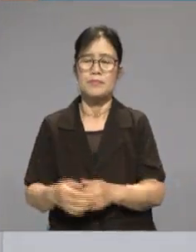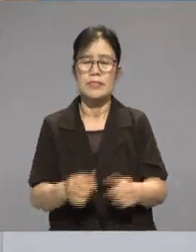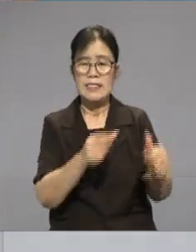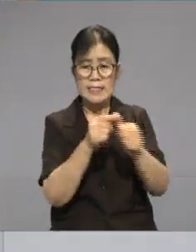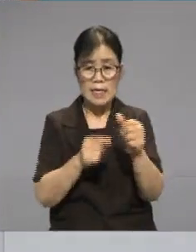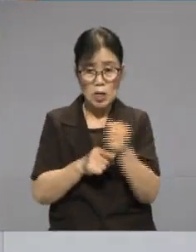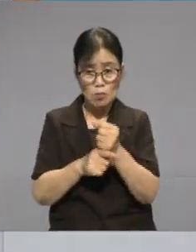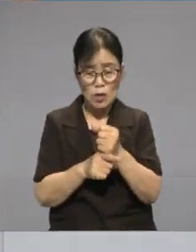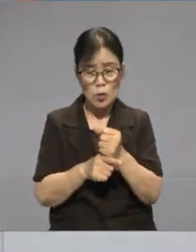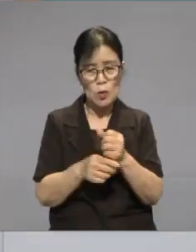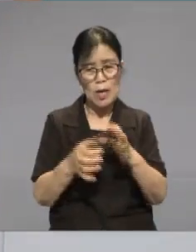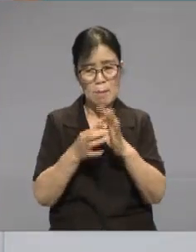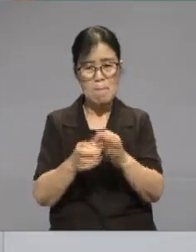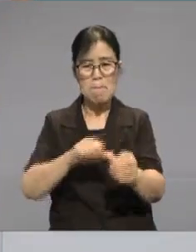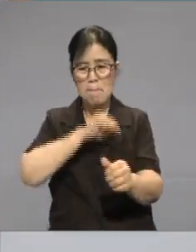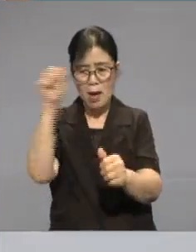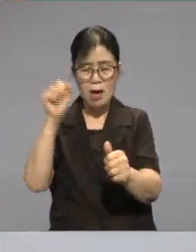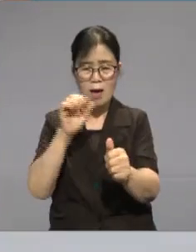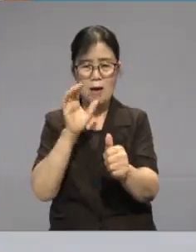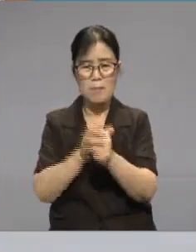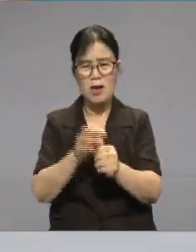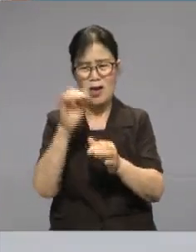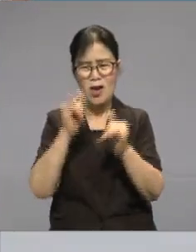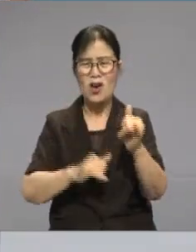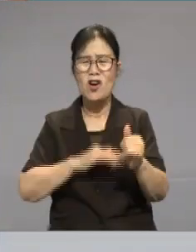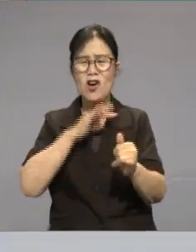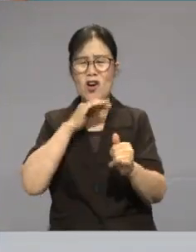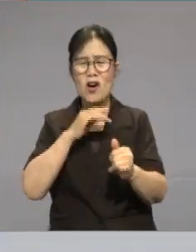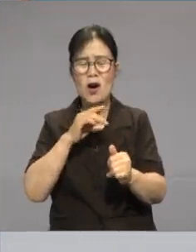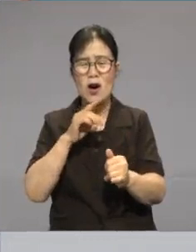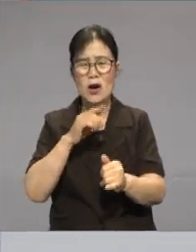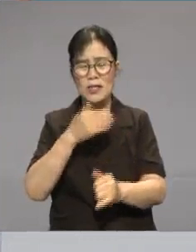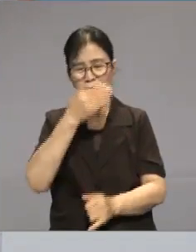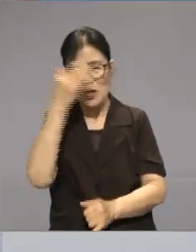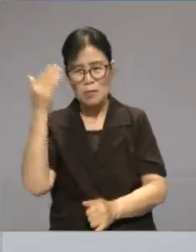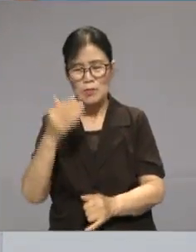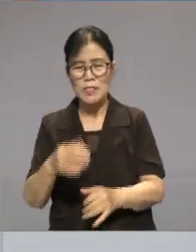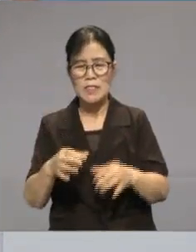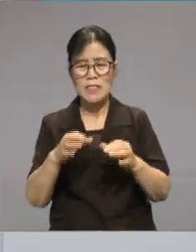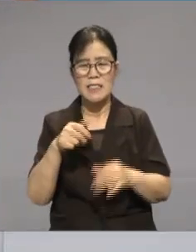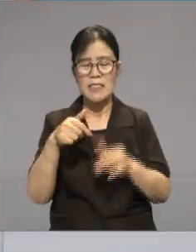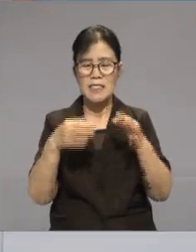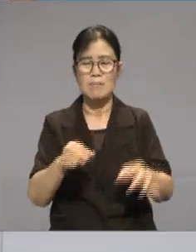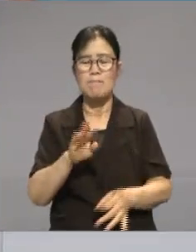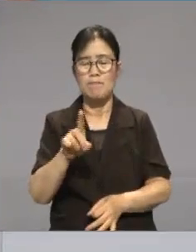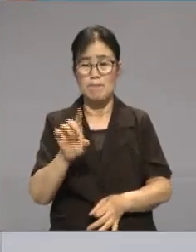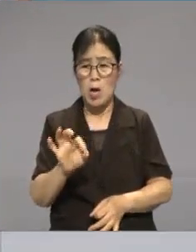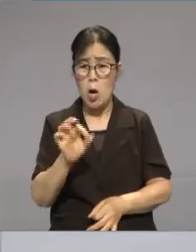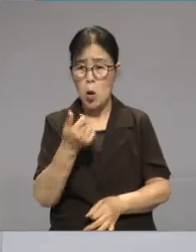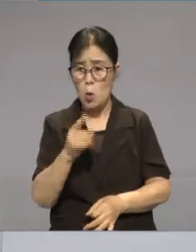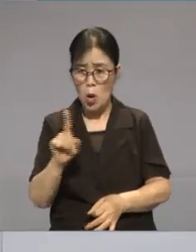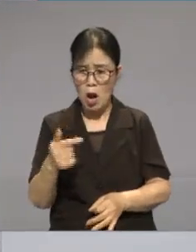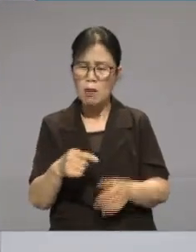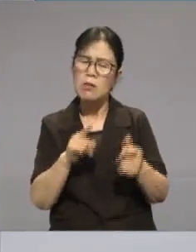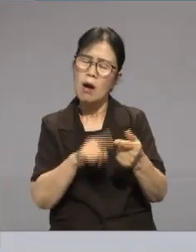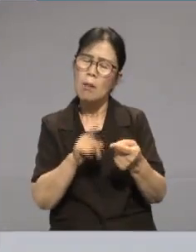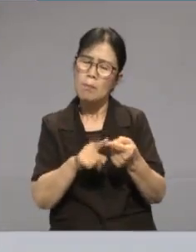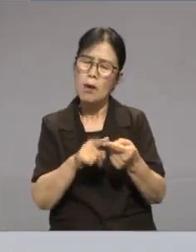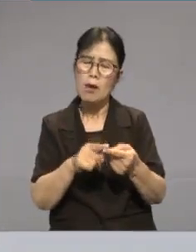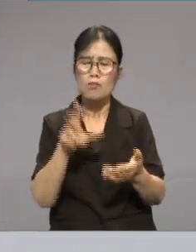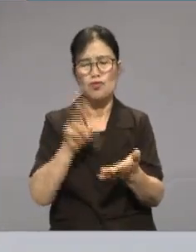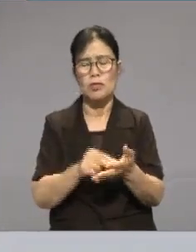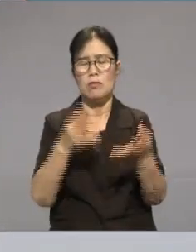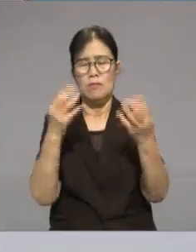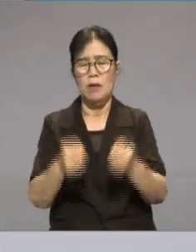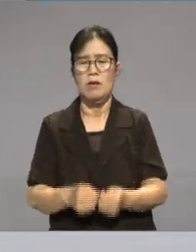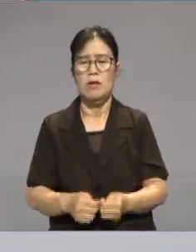인사청문회를 거쳐 임명될 경우 역대 최연소로 기록되는 김병환 금융위원장 후보자 앞에 놓인 과제들이 만만치 않은데요.